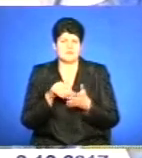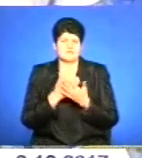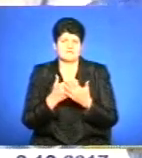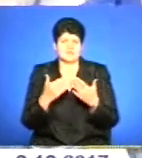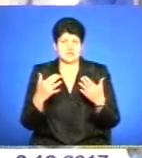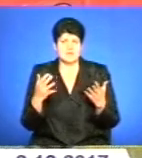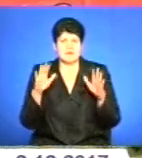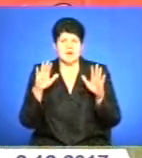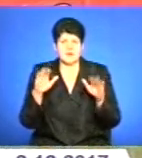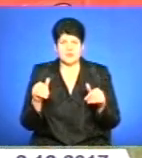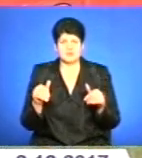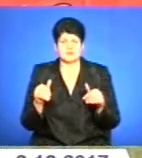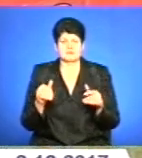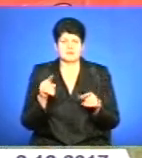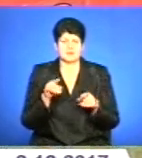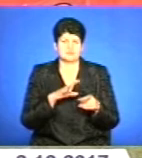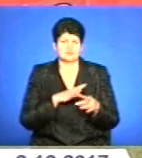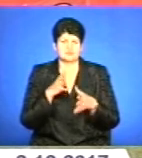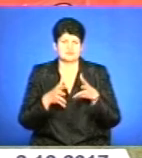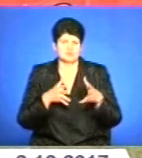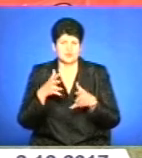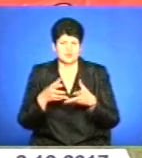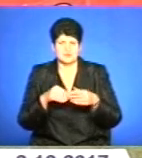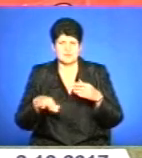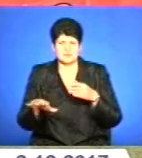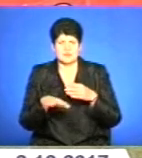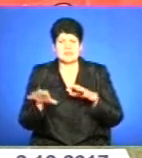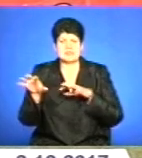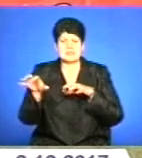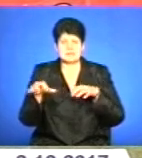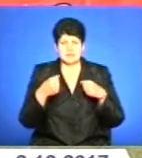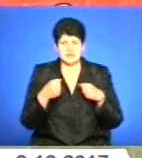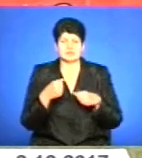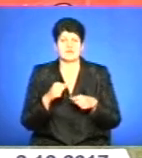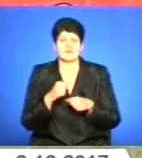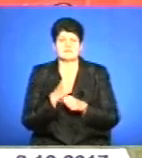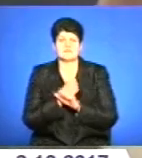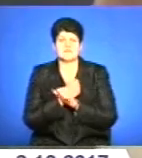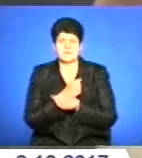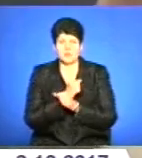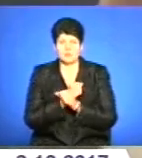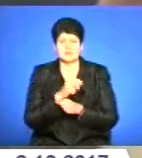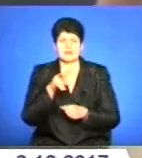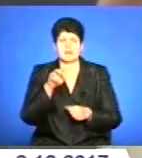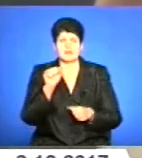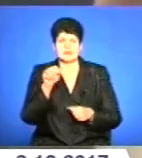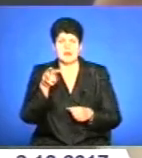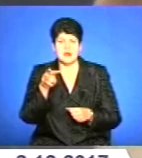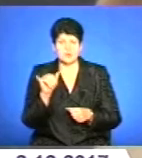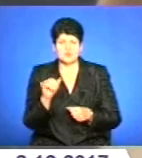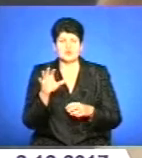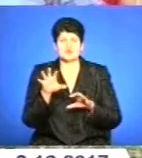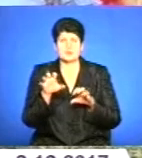відлигу на стадіоні ґрунт перетворився на багнюку. Тому забрати верблюда, ламу та собаку не змогли, оскільки туди не зміг